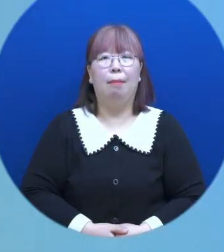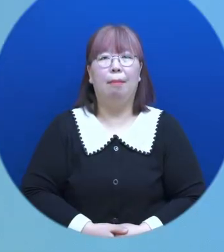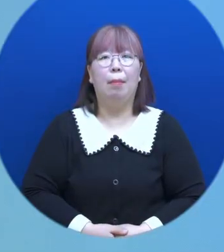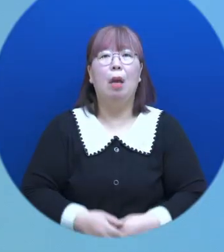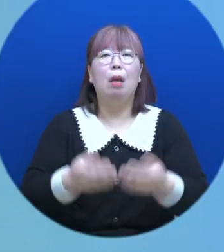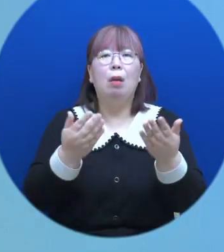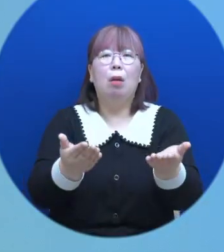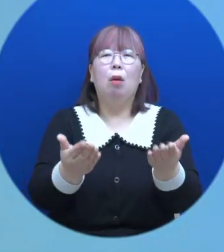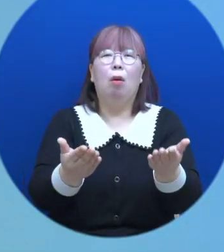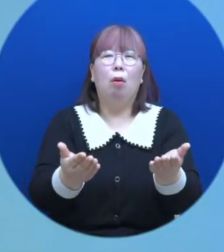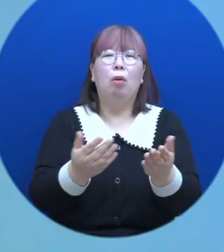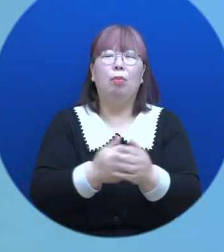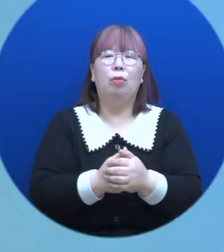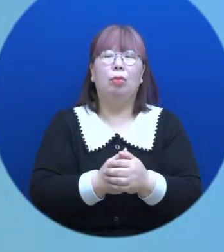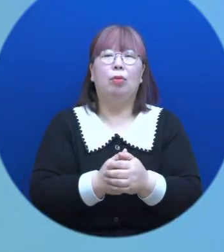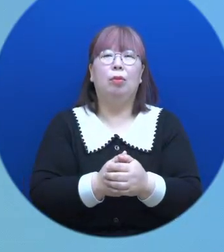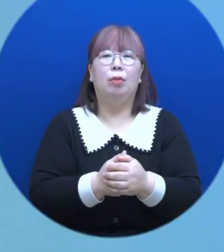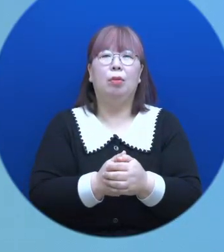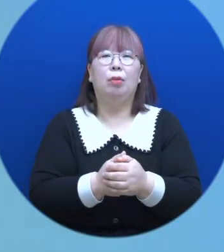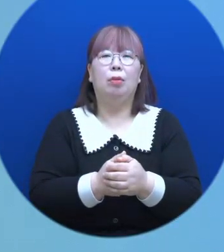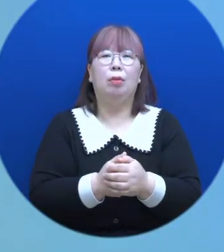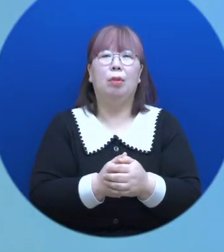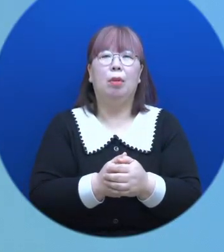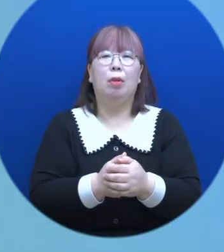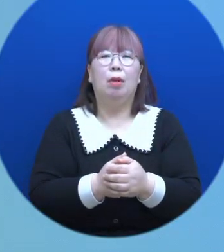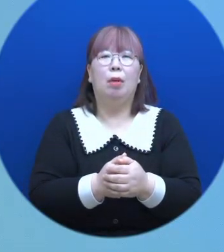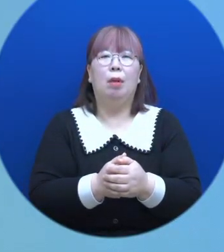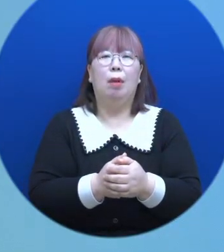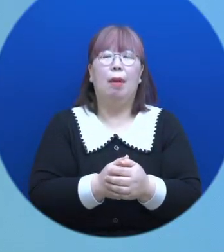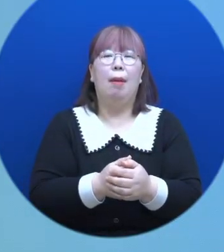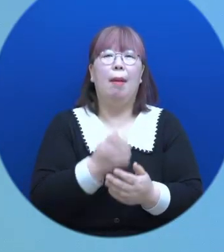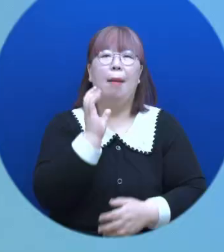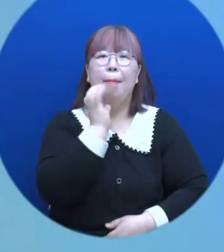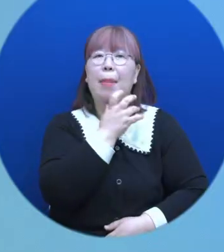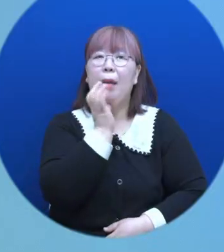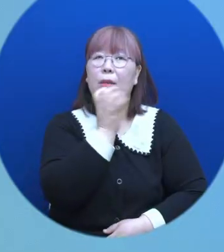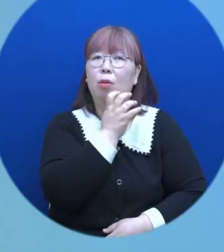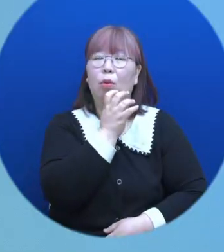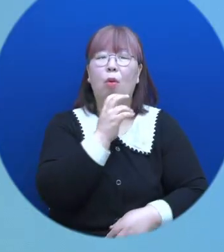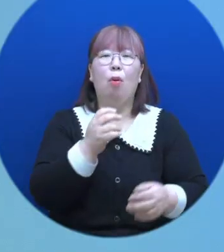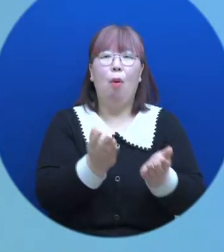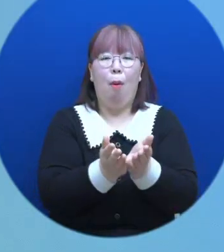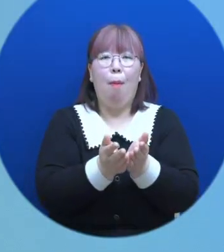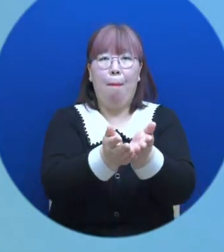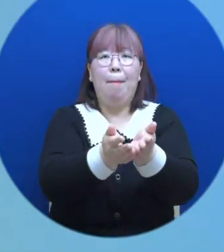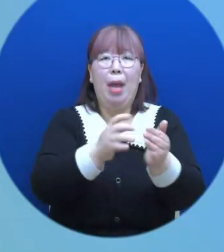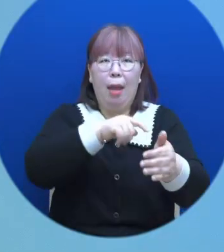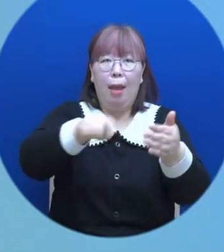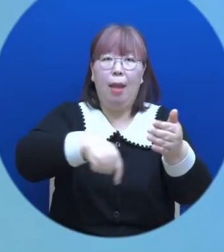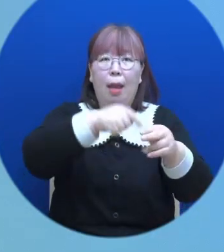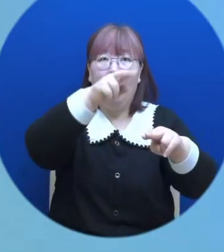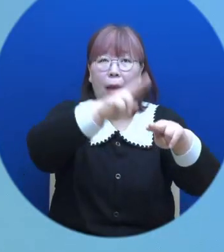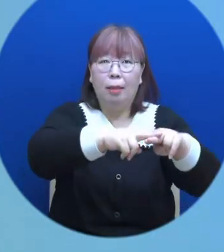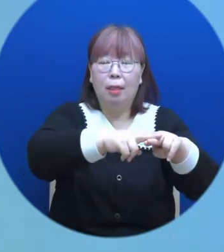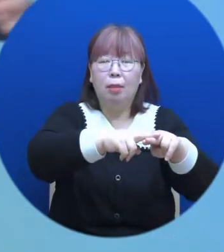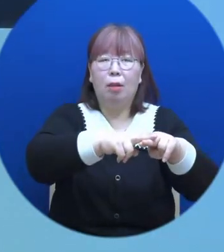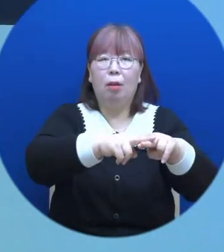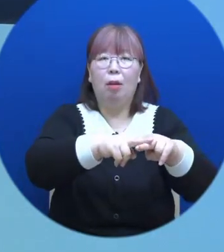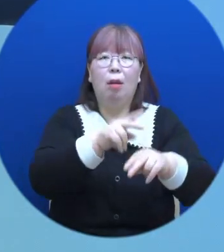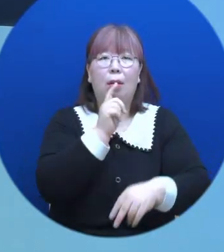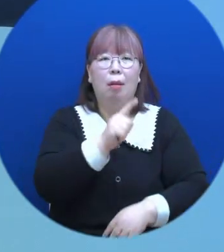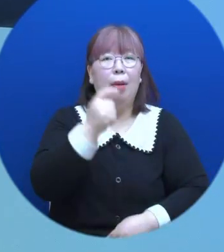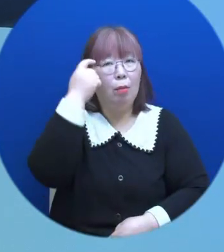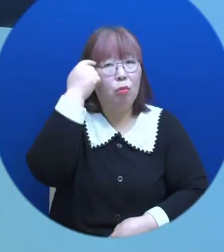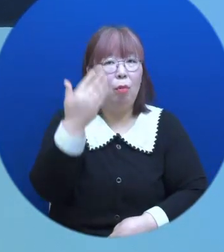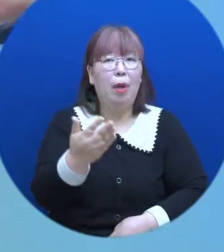여러분, 게네사렛 호수에 가서 여러분 베드로의 배에 앉아 말씀을 전하다가 묻죠. 잡은 것이